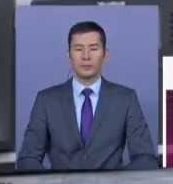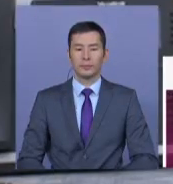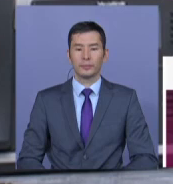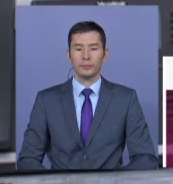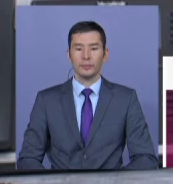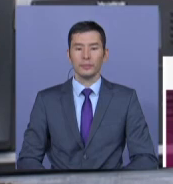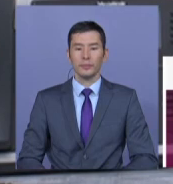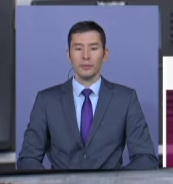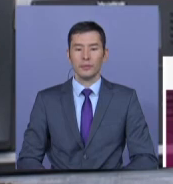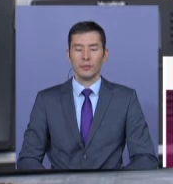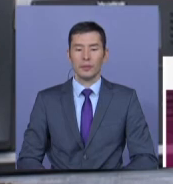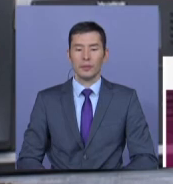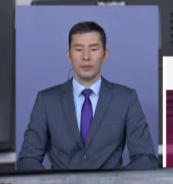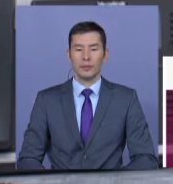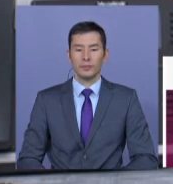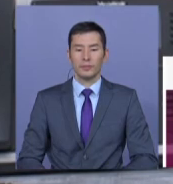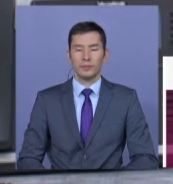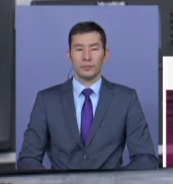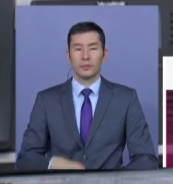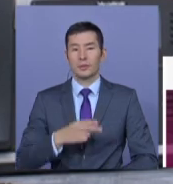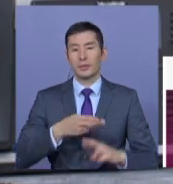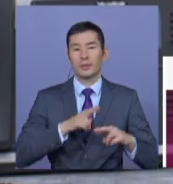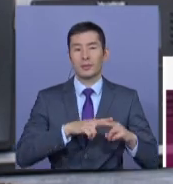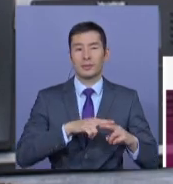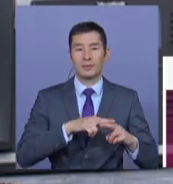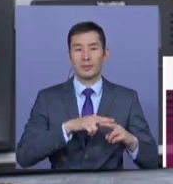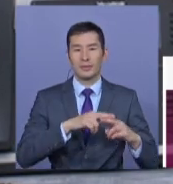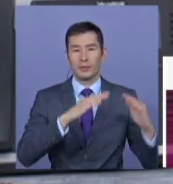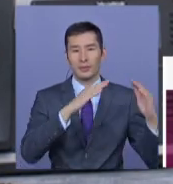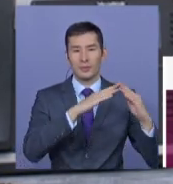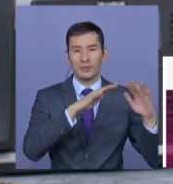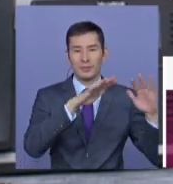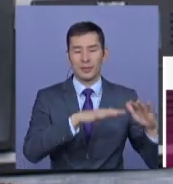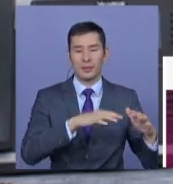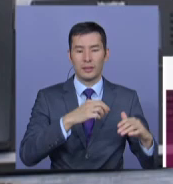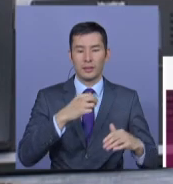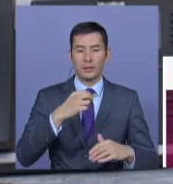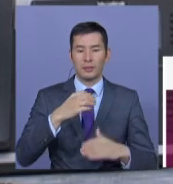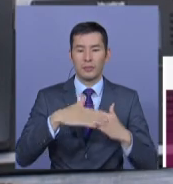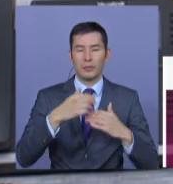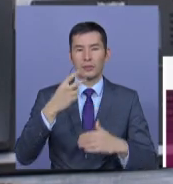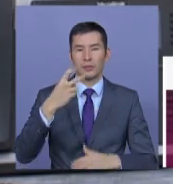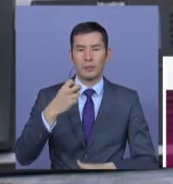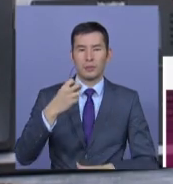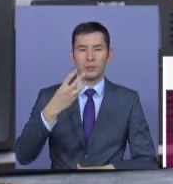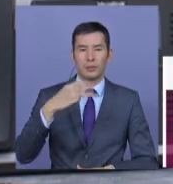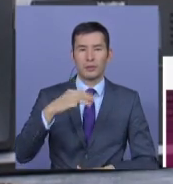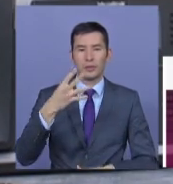16А үй жайға қатысты айтсақ, ол 274 шаршы метр